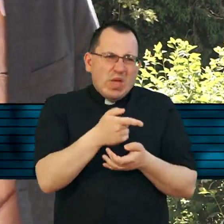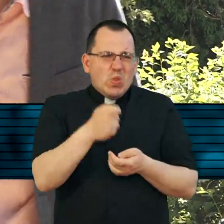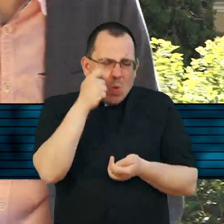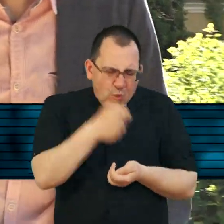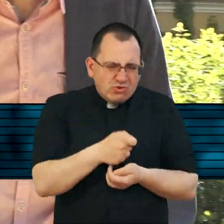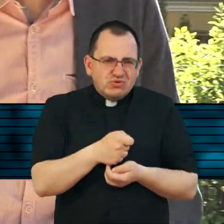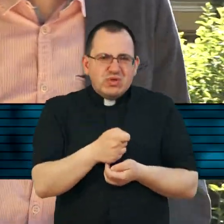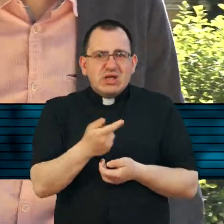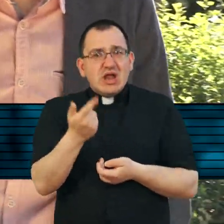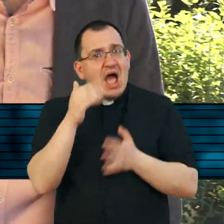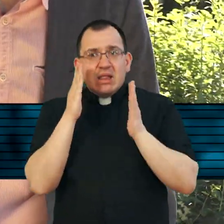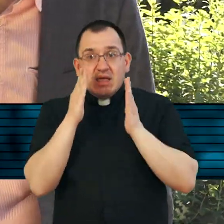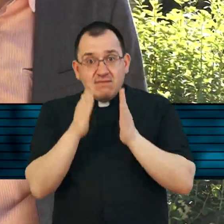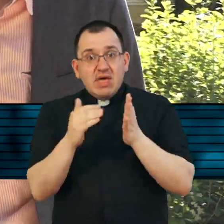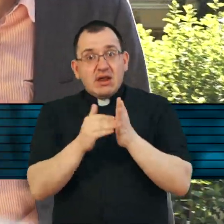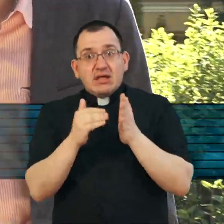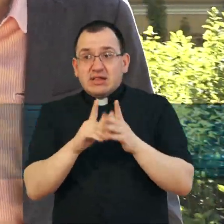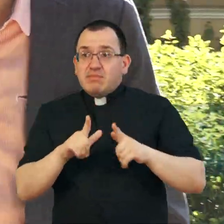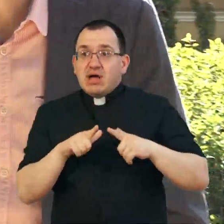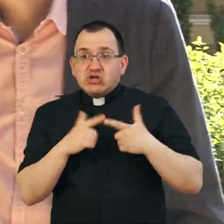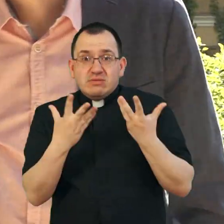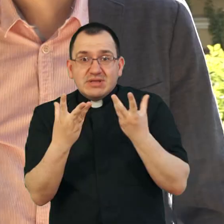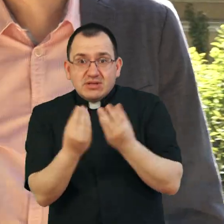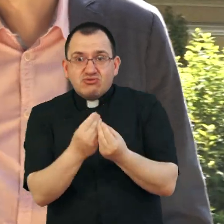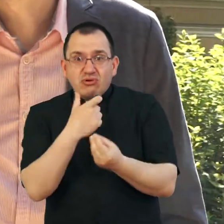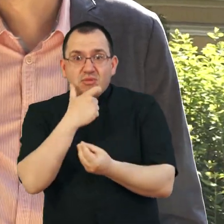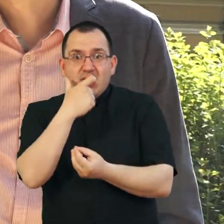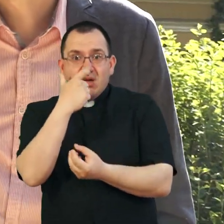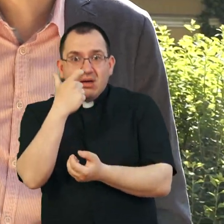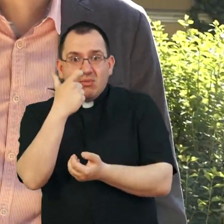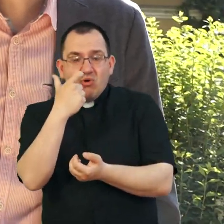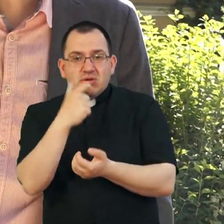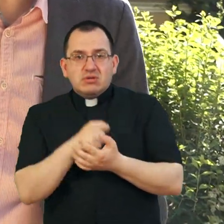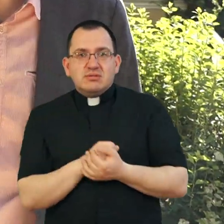je suživot sa Bogom. Znači,